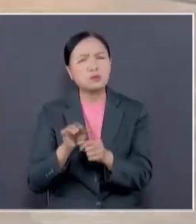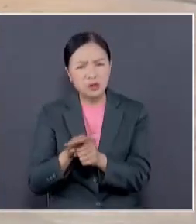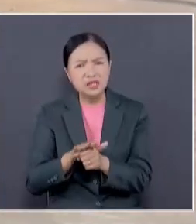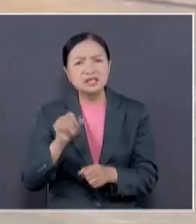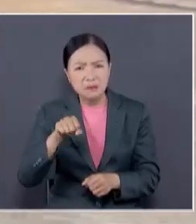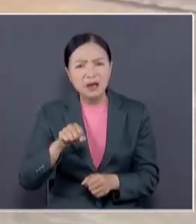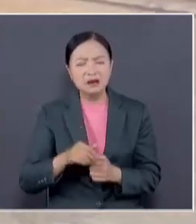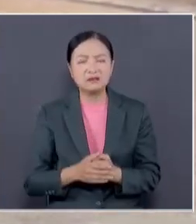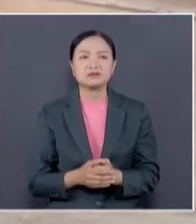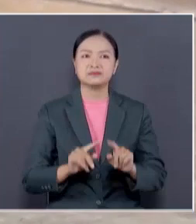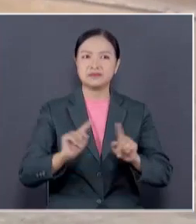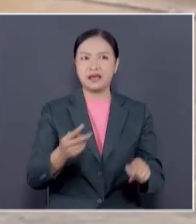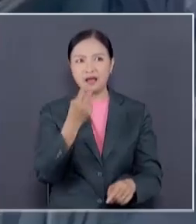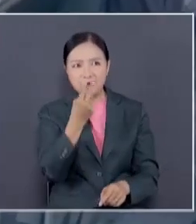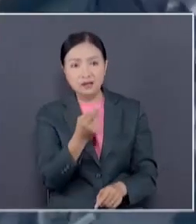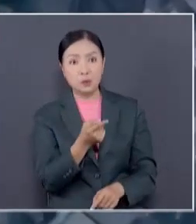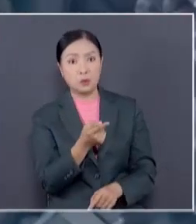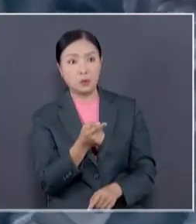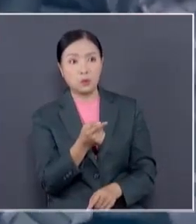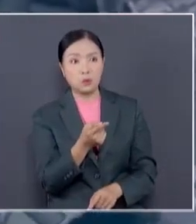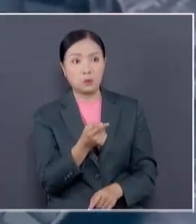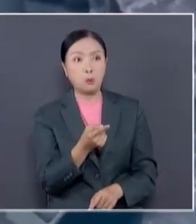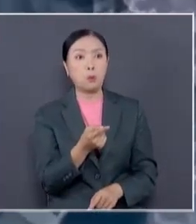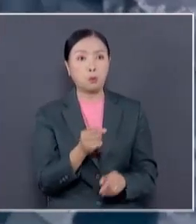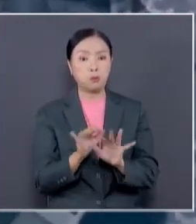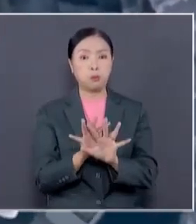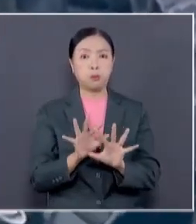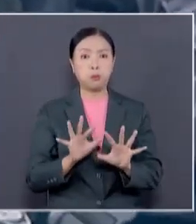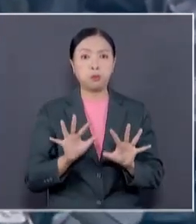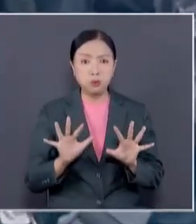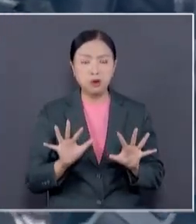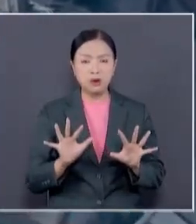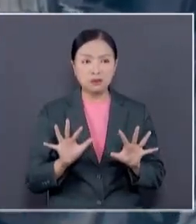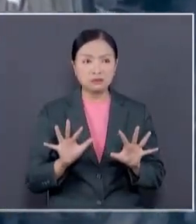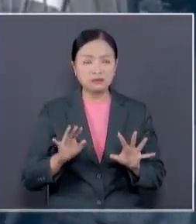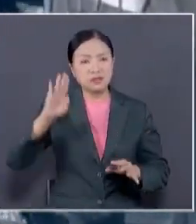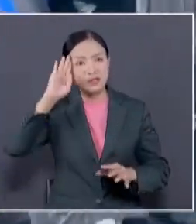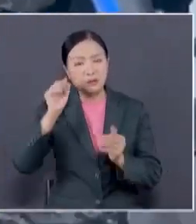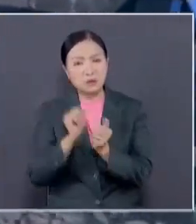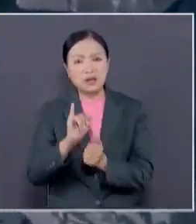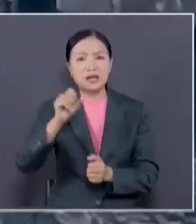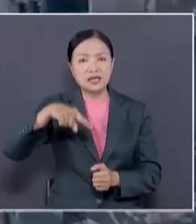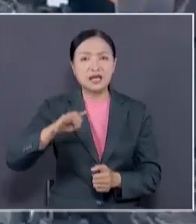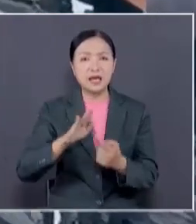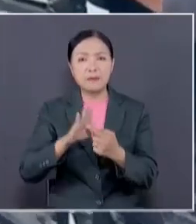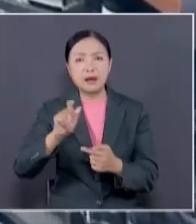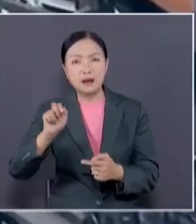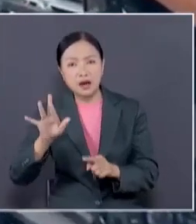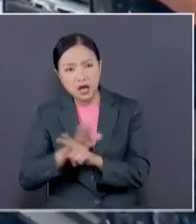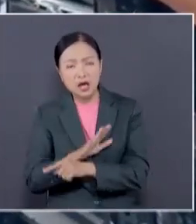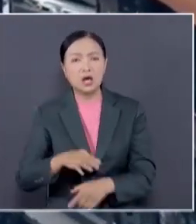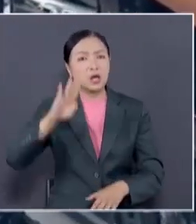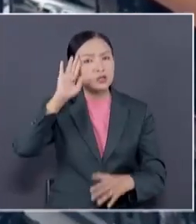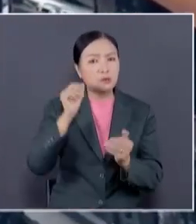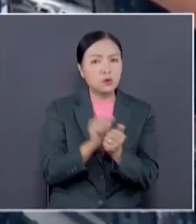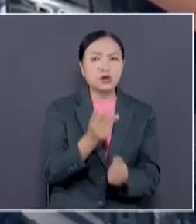ายฮะคุณผู้ชมฮะแต่อย่างที่เห็นนั่นก็คือว่าหน่วยต่างๆเนี่ยนะฮะทั้งตำรวจไซเบอร์ก็ดีตำรวจหน่วยคอมมานโ